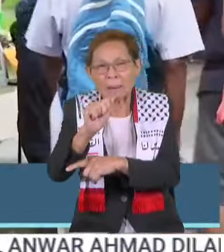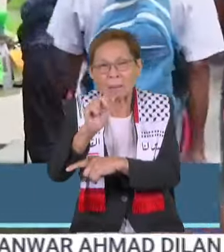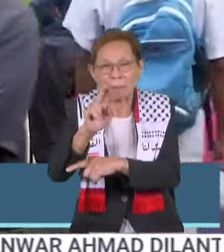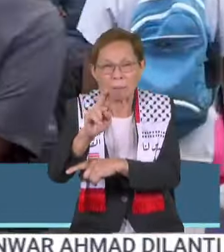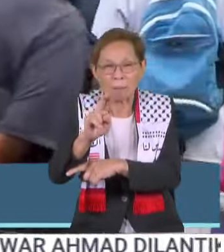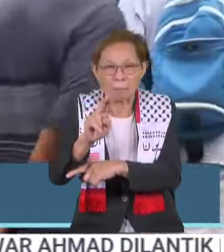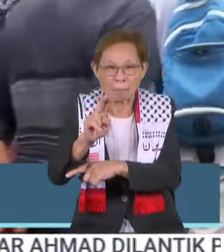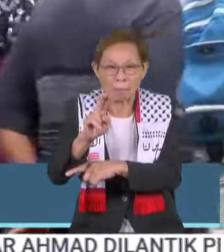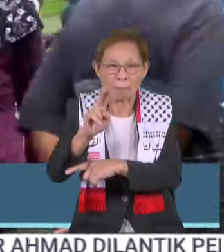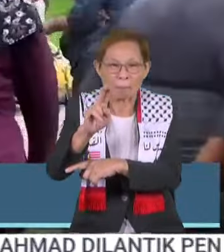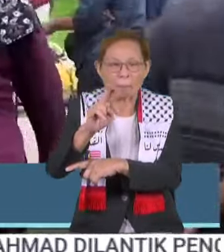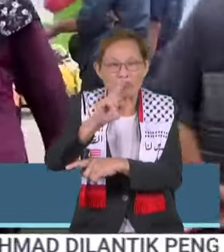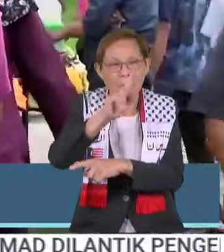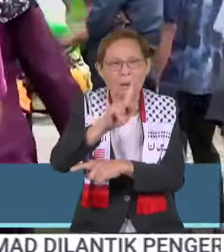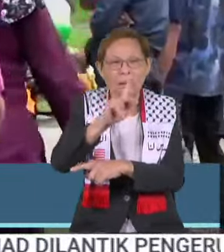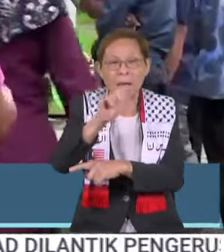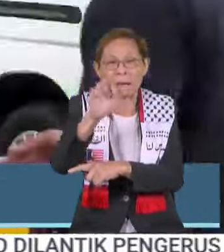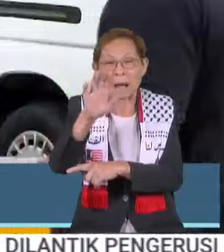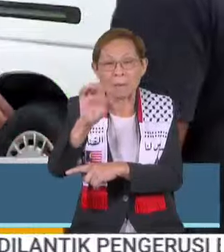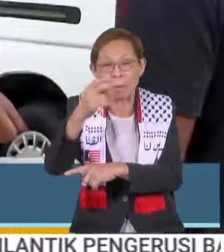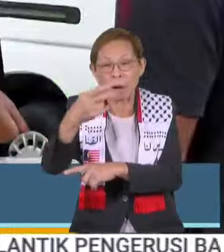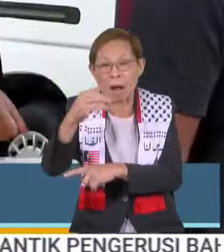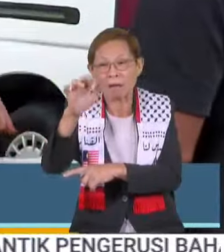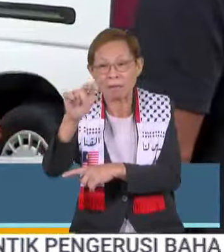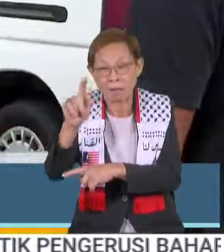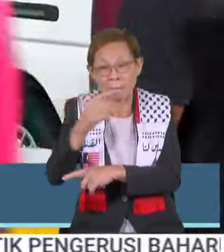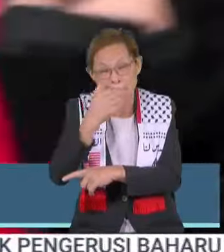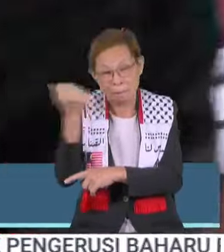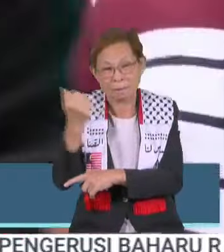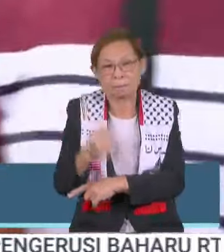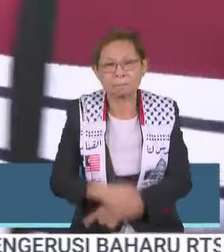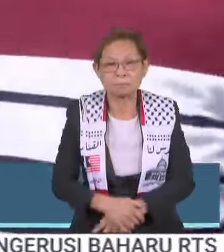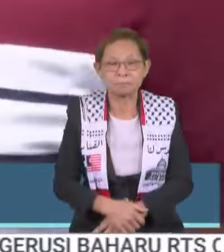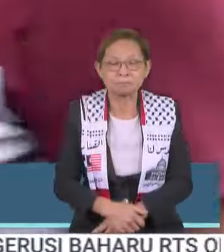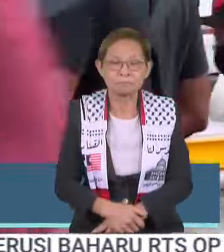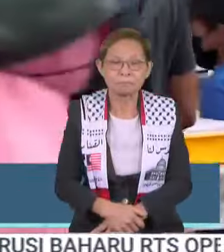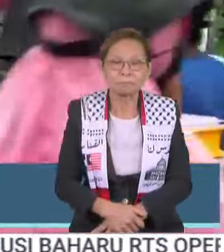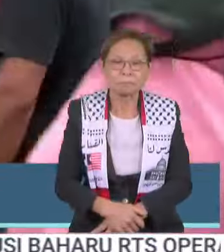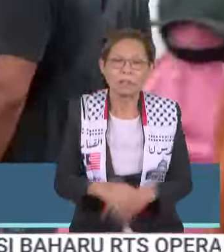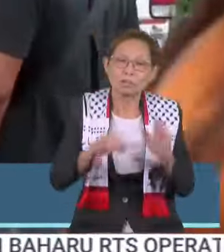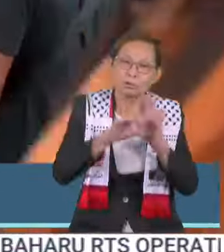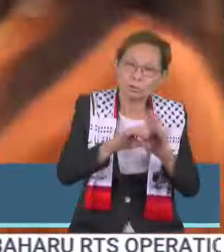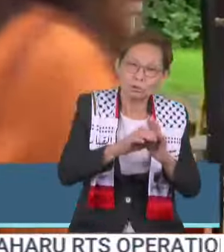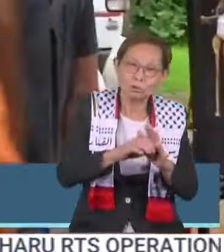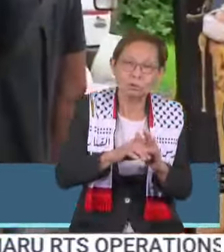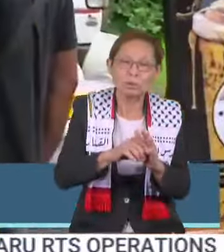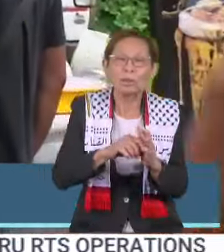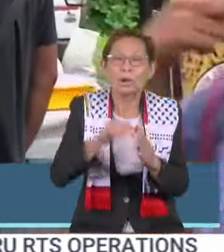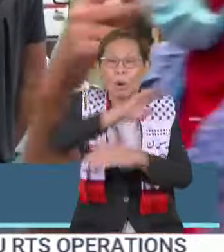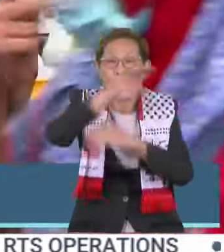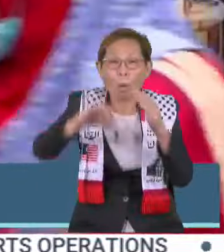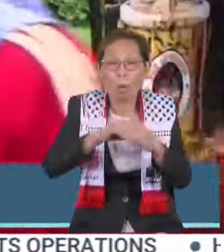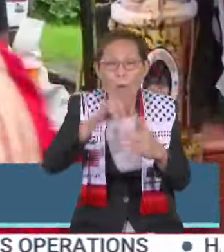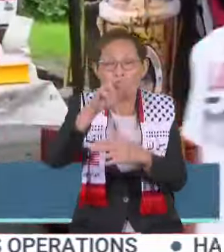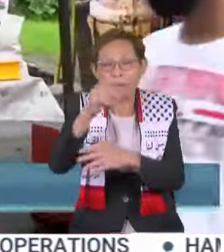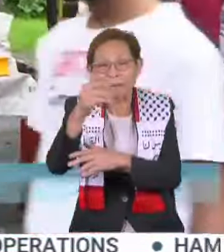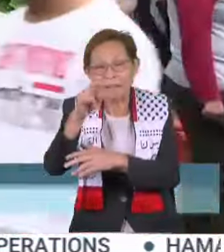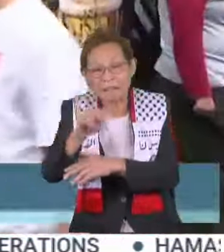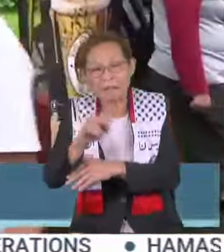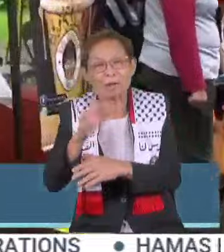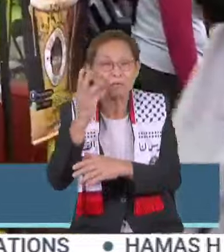bagus. Yeah? And especially if you're talking about things like whole grain, yeah, whole grain rice,